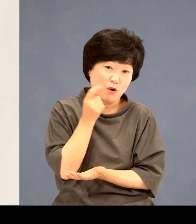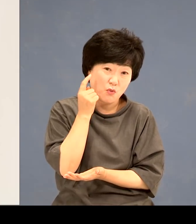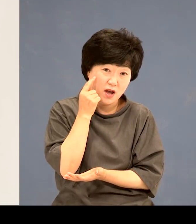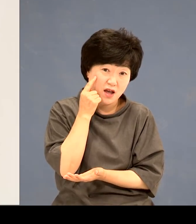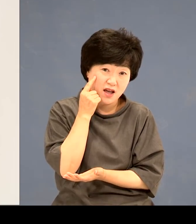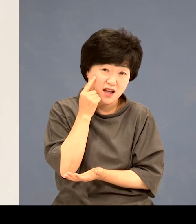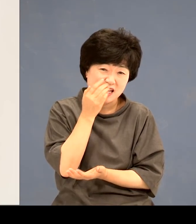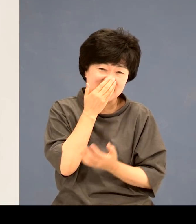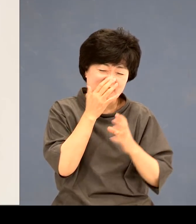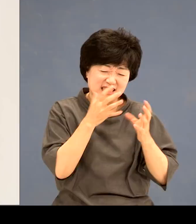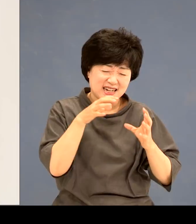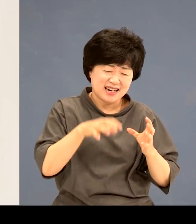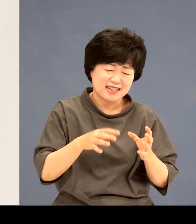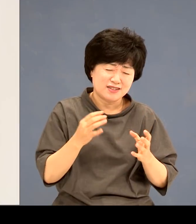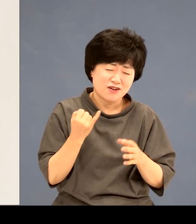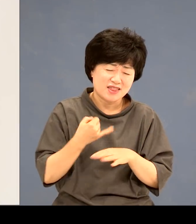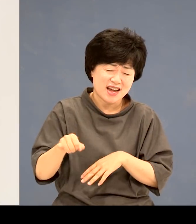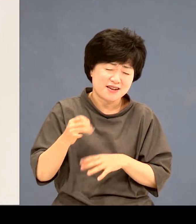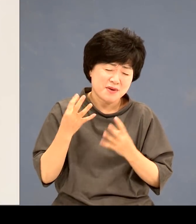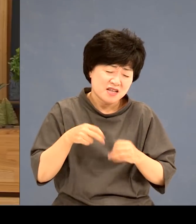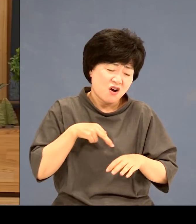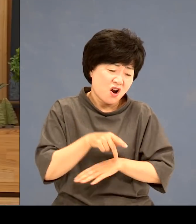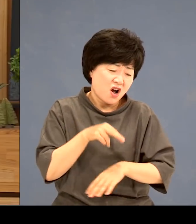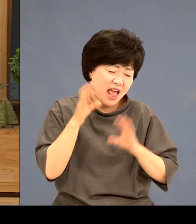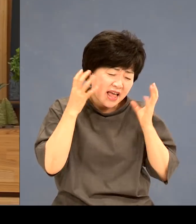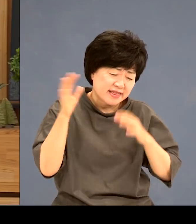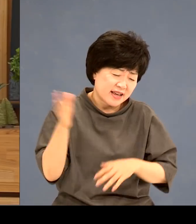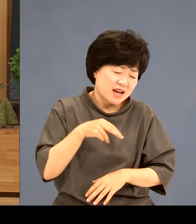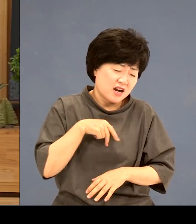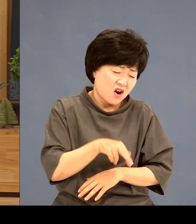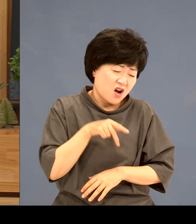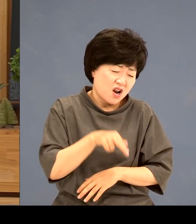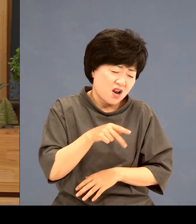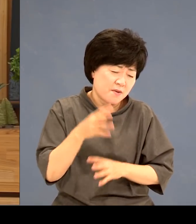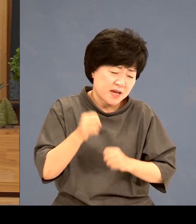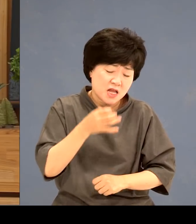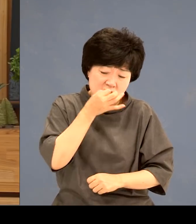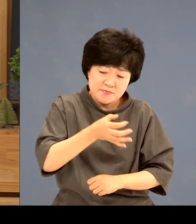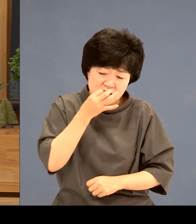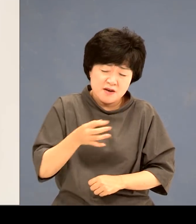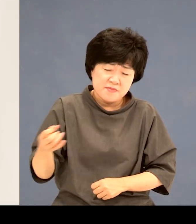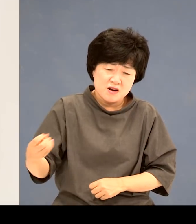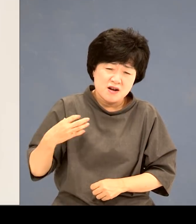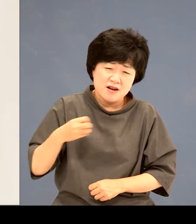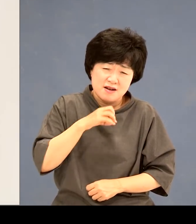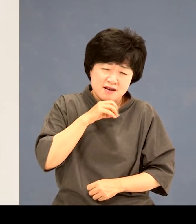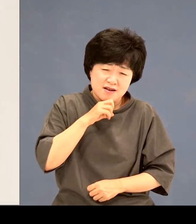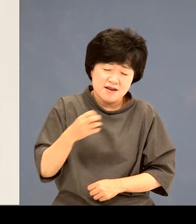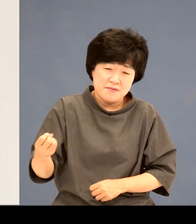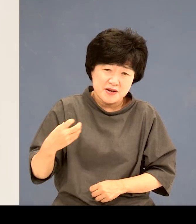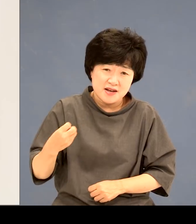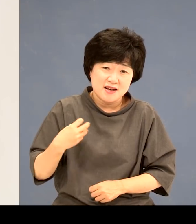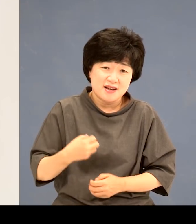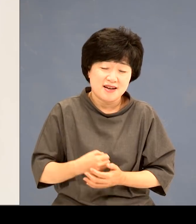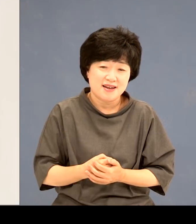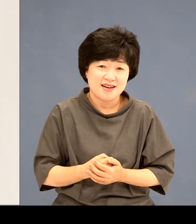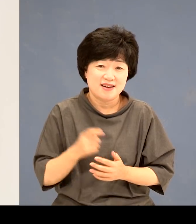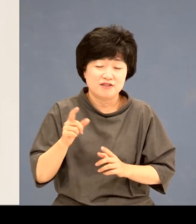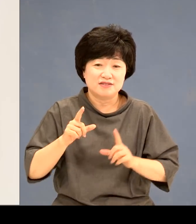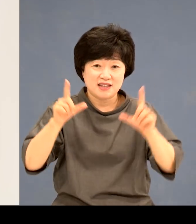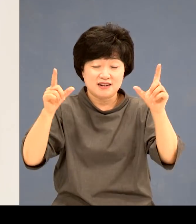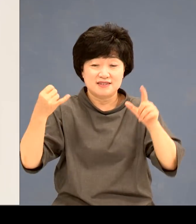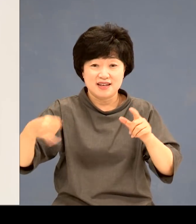왜냐하면 이스라엘에서 너무 많이 걸어서 이렇게 걷는 것에 대해서 너무 이제 힘들었고,